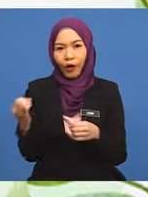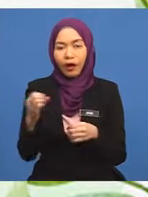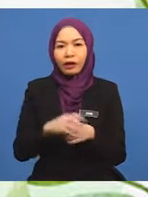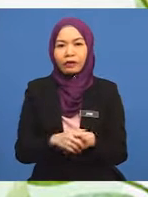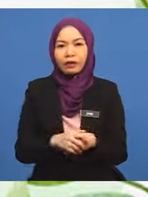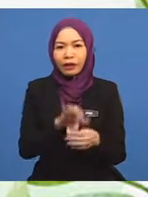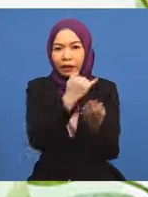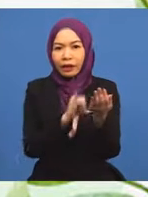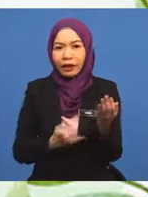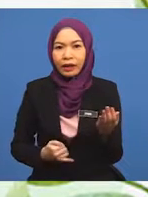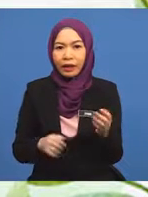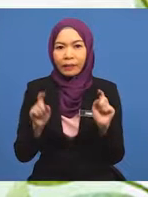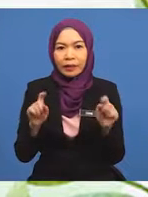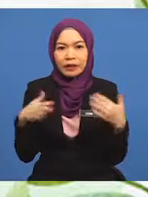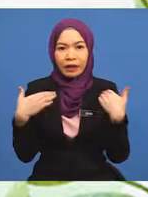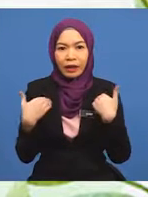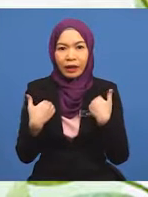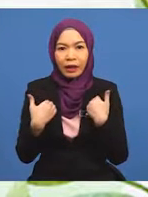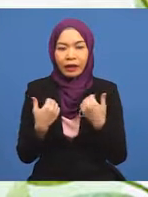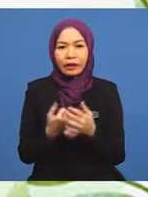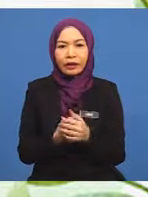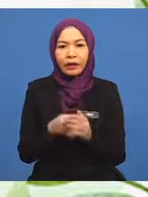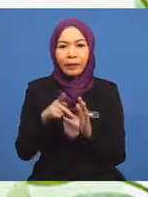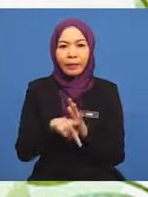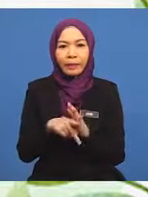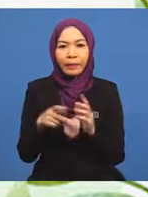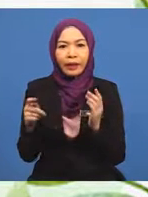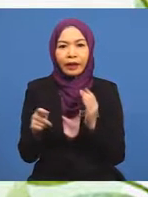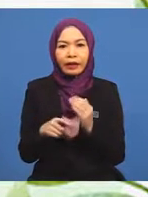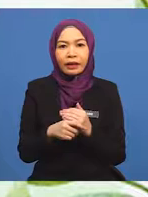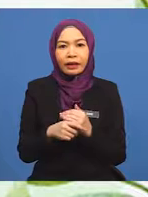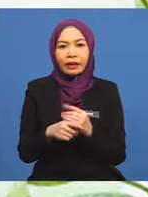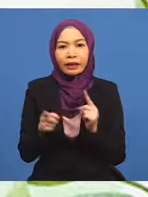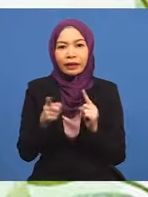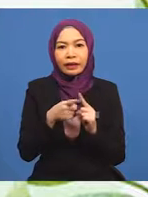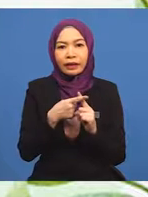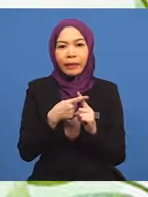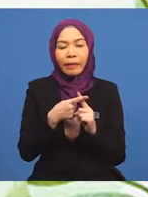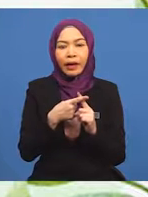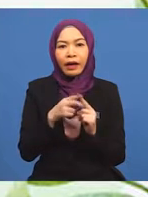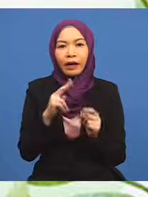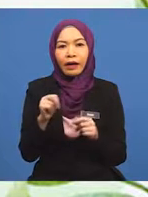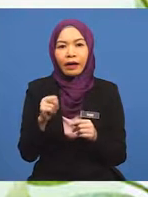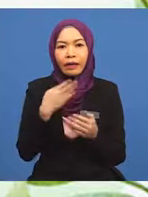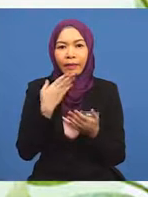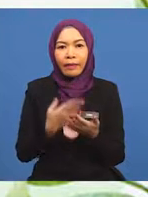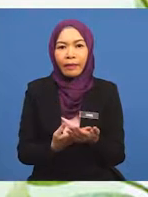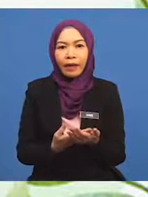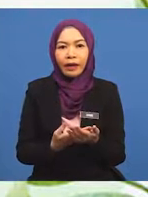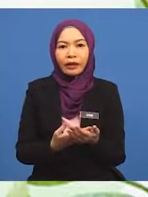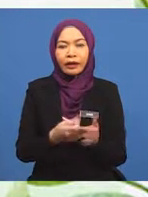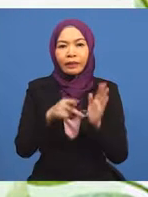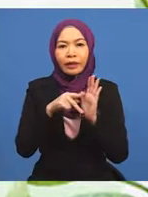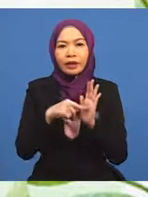Lakaran juga ditambah baik dari segi persembahan dengan menggunakan